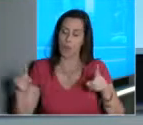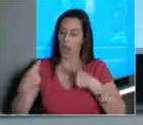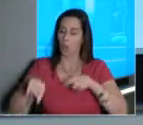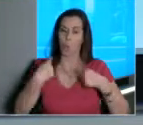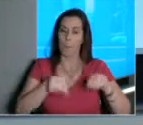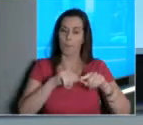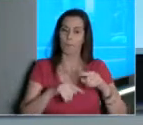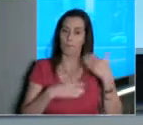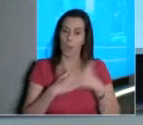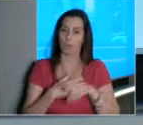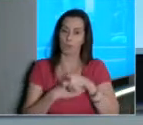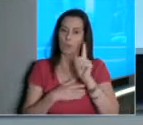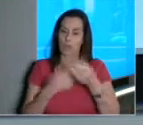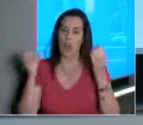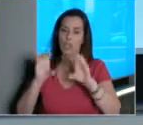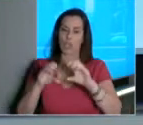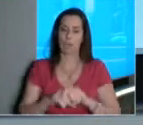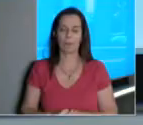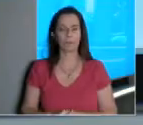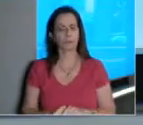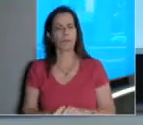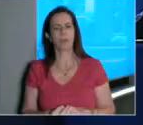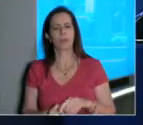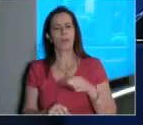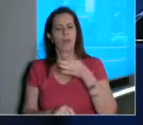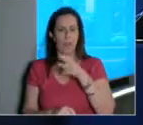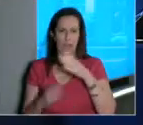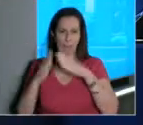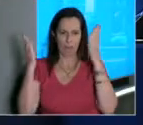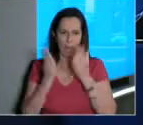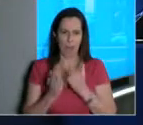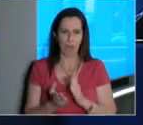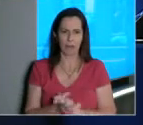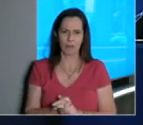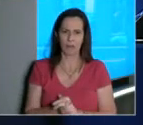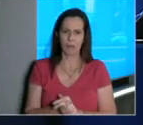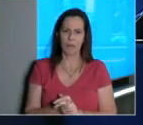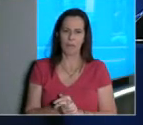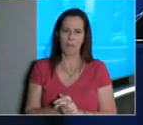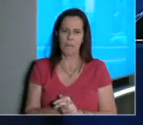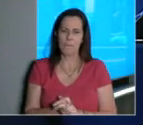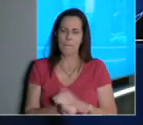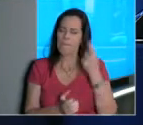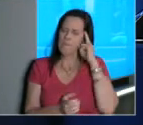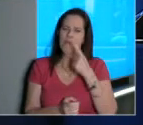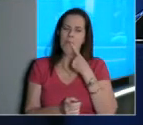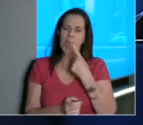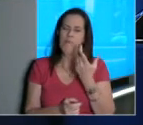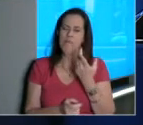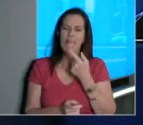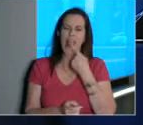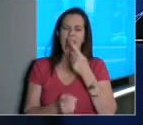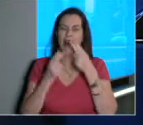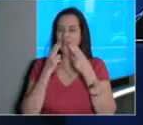תחומים. בסופו של דבר, שם צריך להשקיע את הכסף. עידה, השאלה, כתושבת אילת, את יודעת, לא יודע אם להגיד פלסטר זה